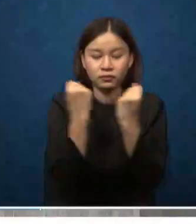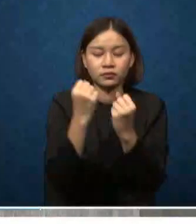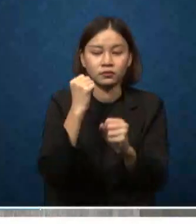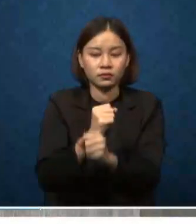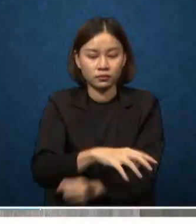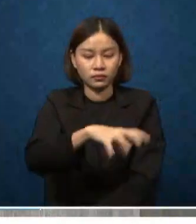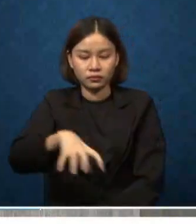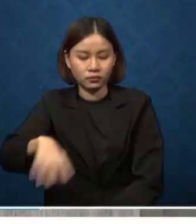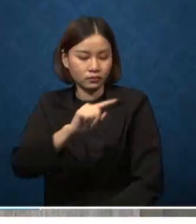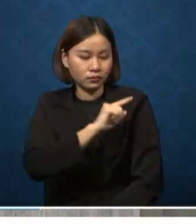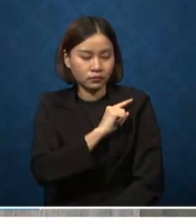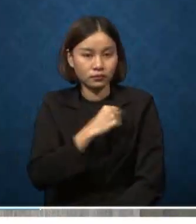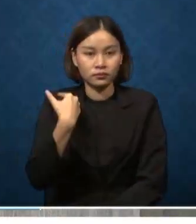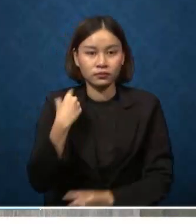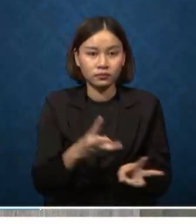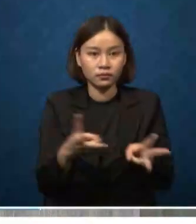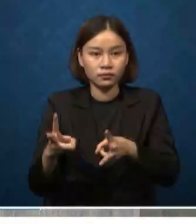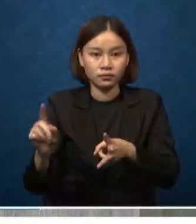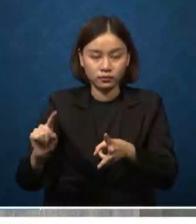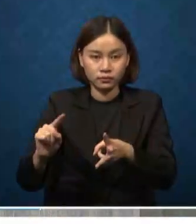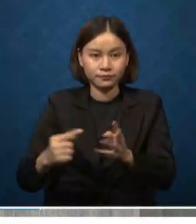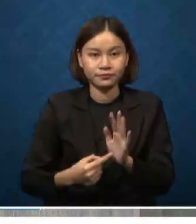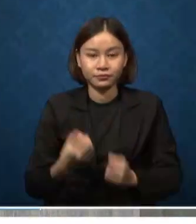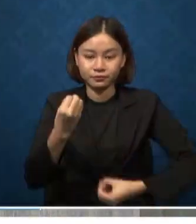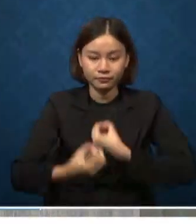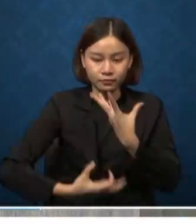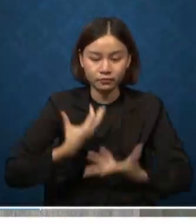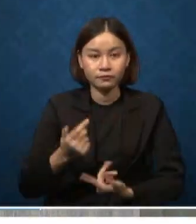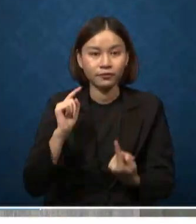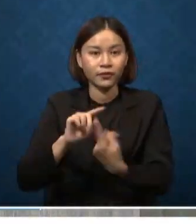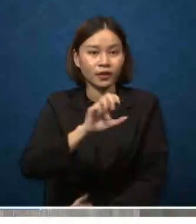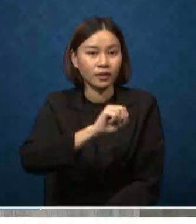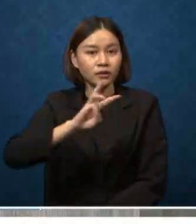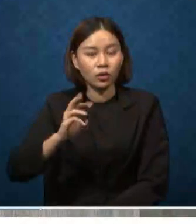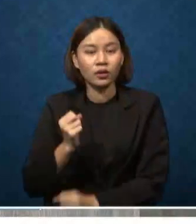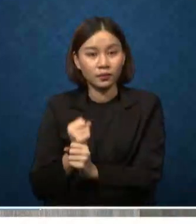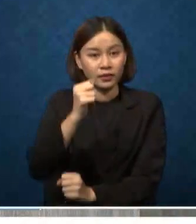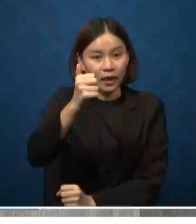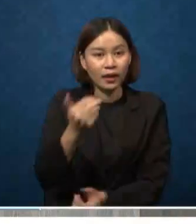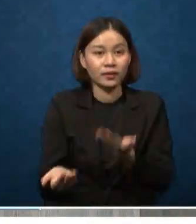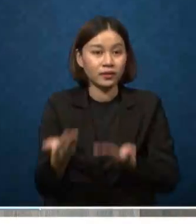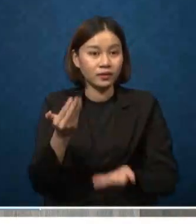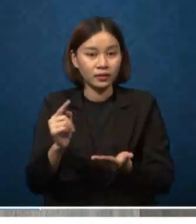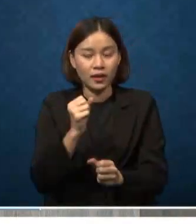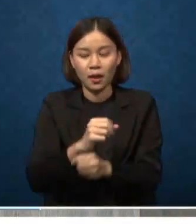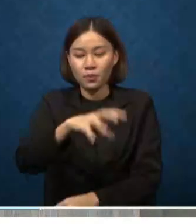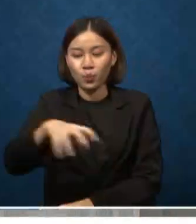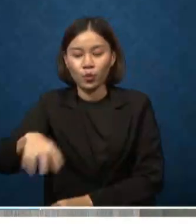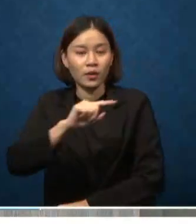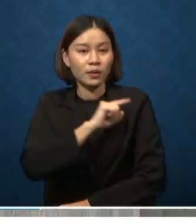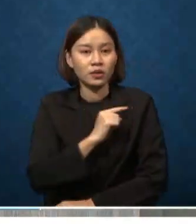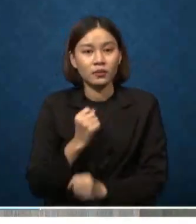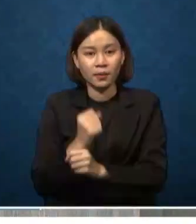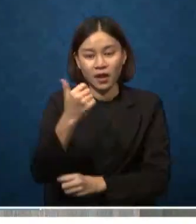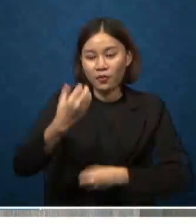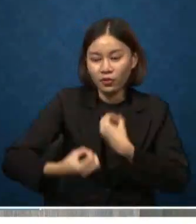ข้องเนี่ยเขาได้มีช่องทางได้เสนอความเห็นก็ยังวุฒิสภาก็ได้หรือในหน่วยงานที่เกี่ยวข้องก็ได้